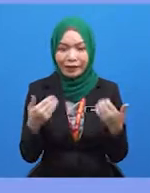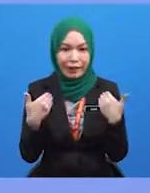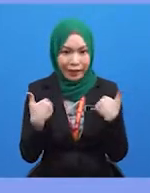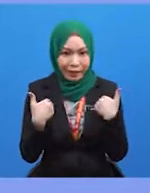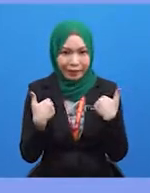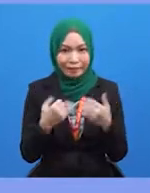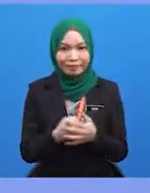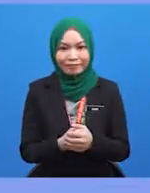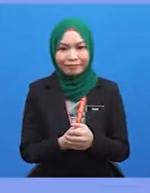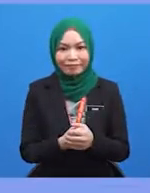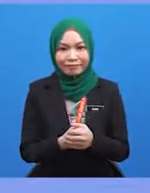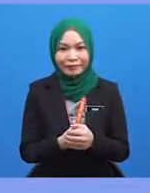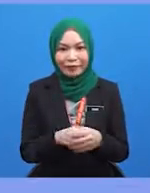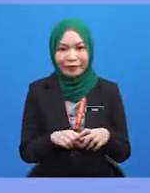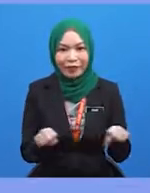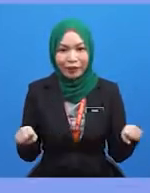saluran pengedaran,